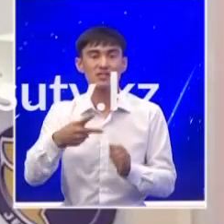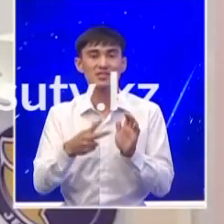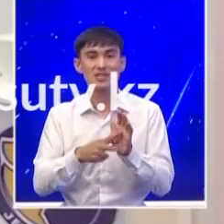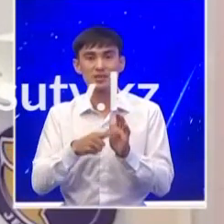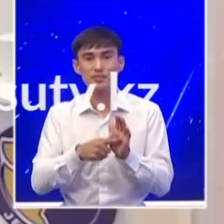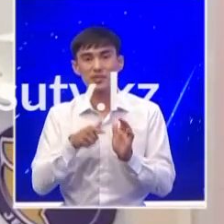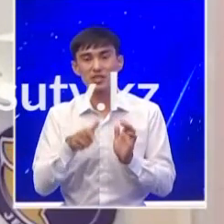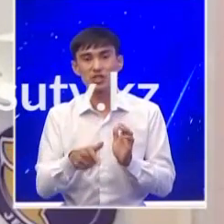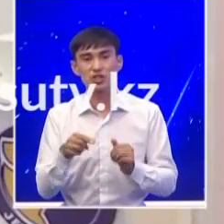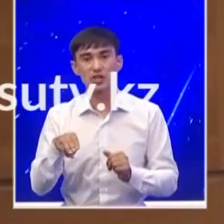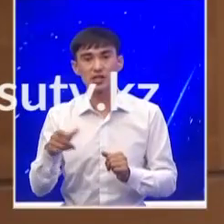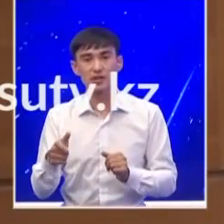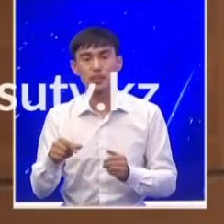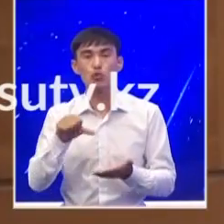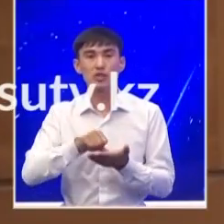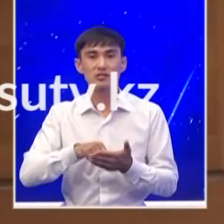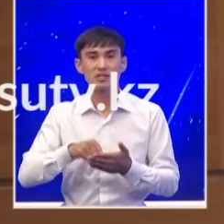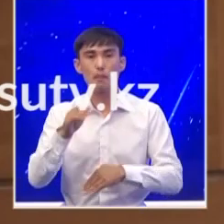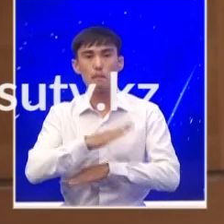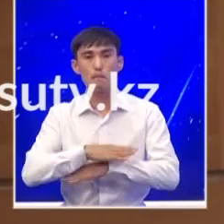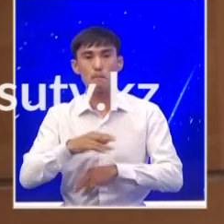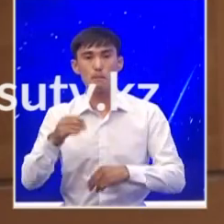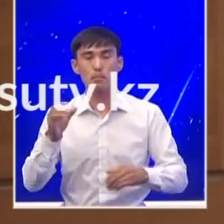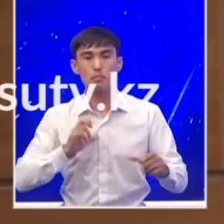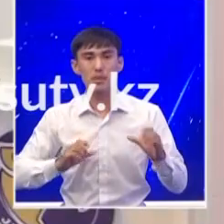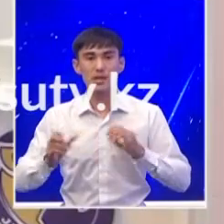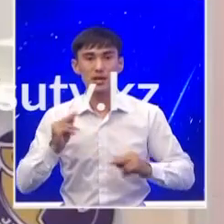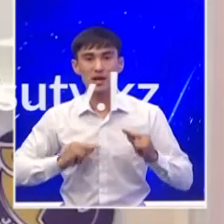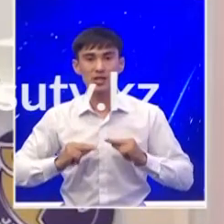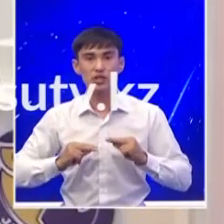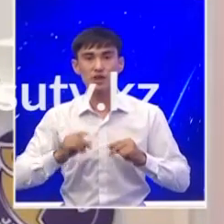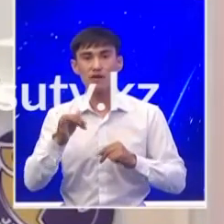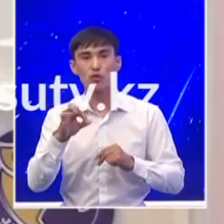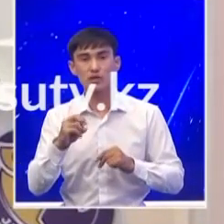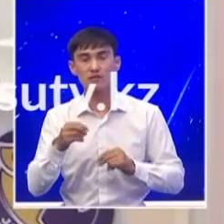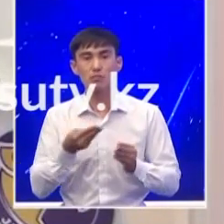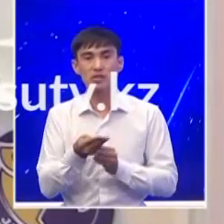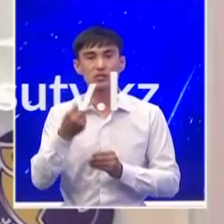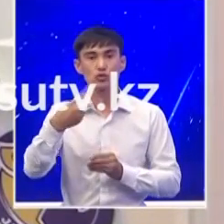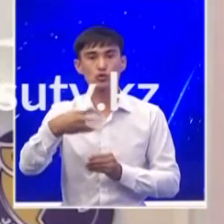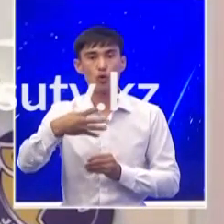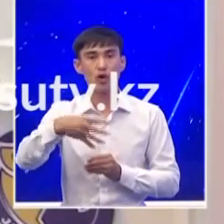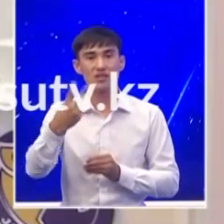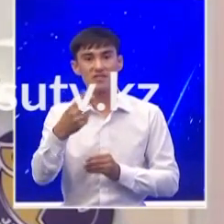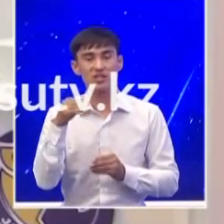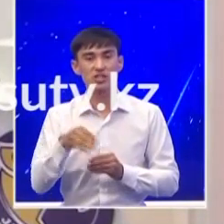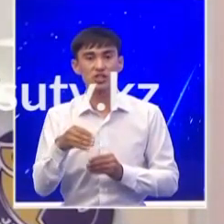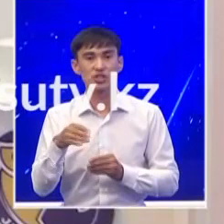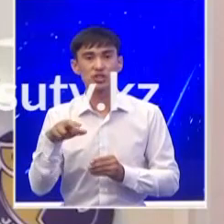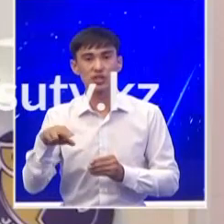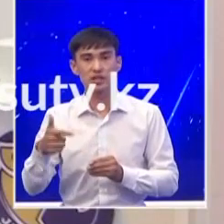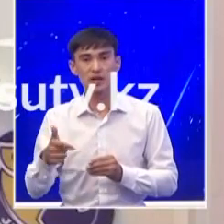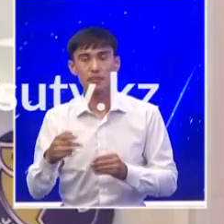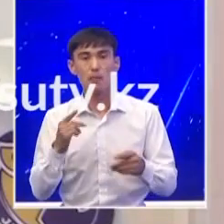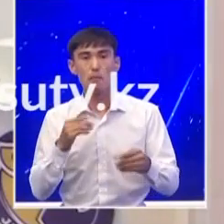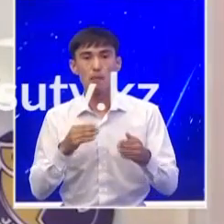тысяч тенге, то учащимся педагогического факультета выплачивается 42 тысячи тенге. Однако и по критериям пороговый